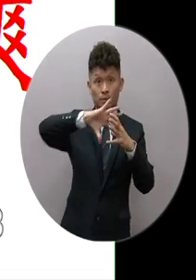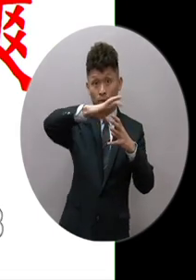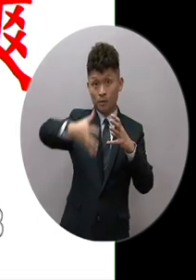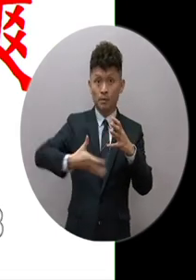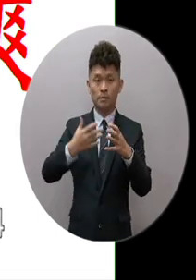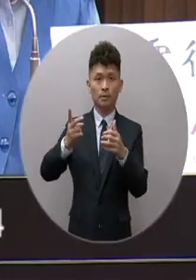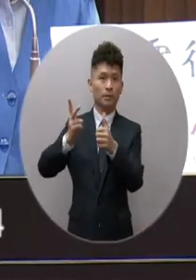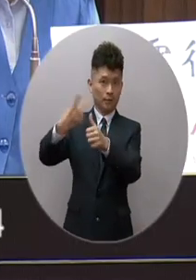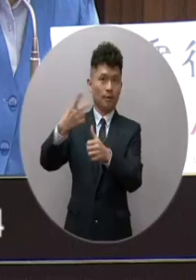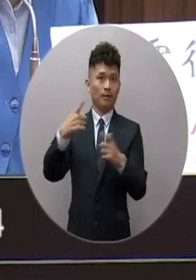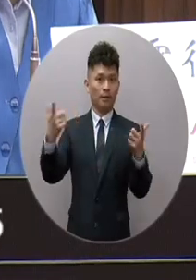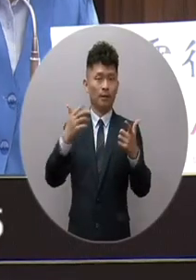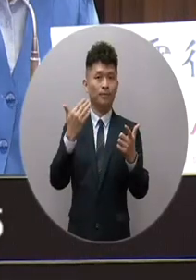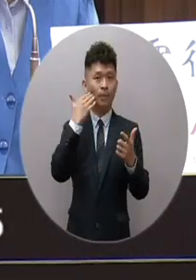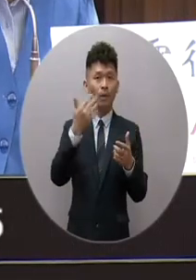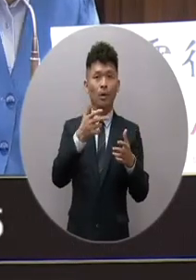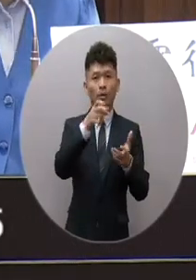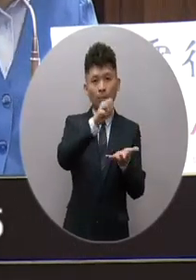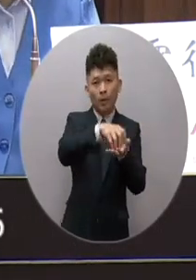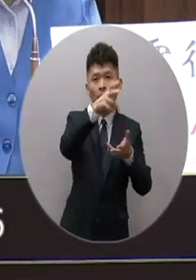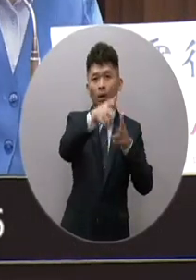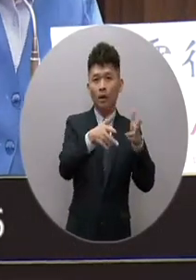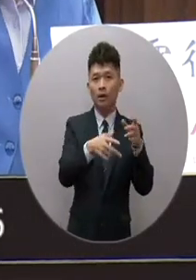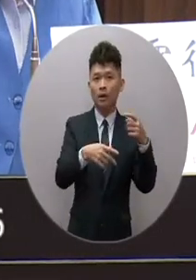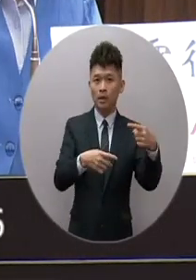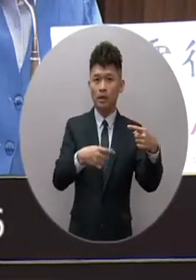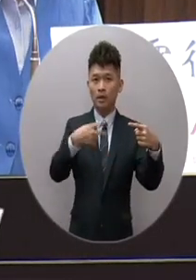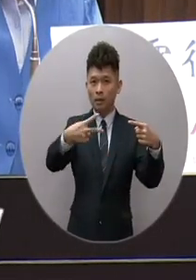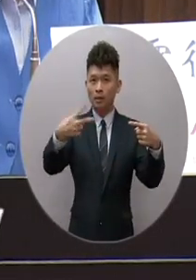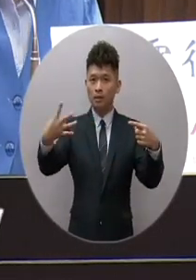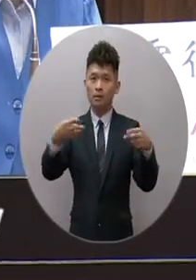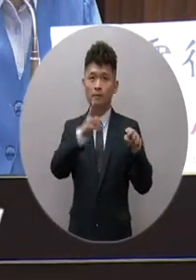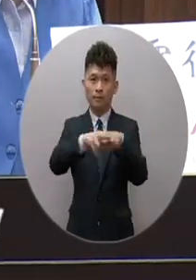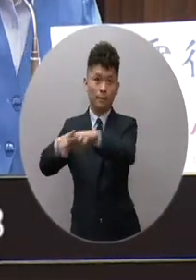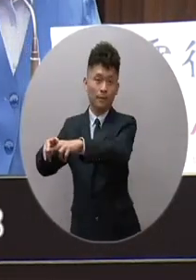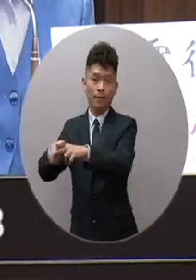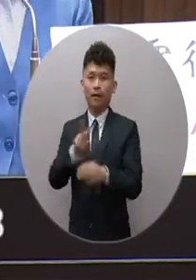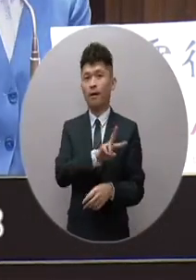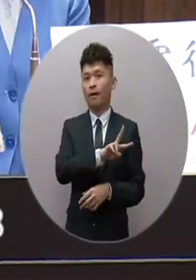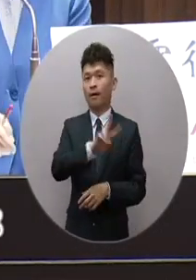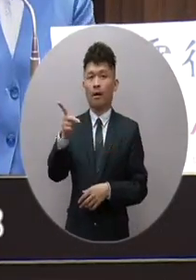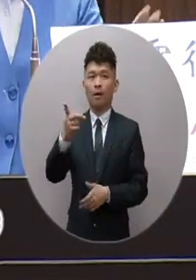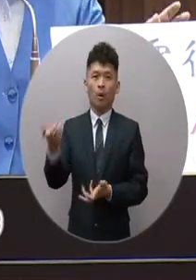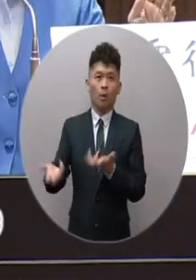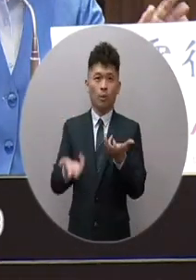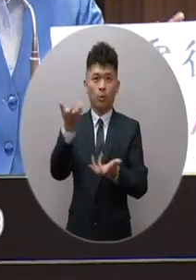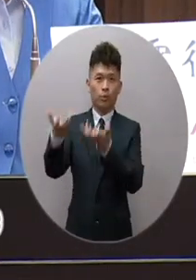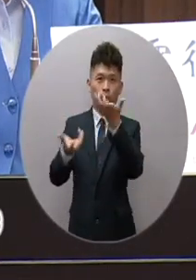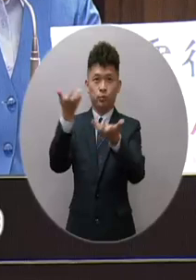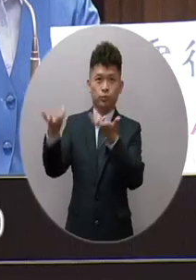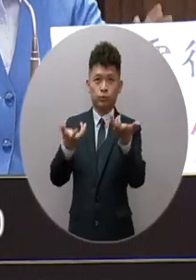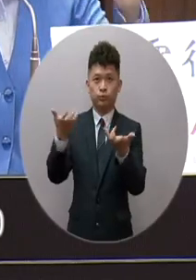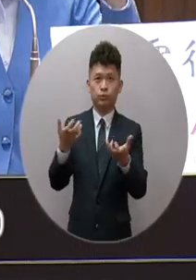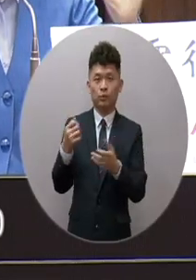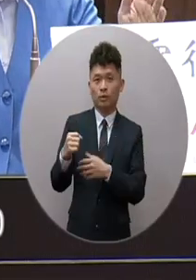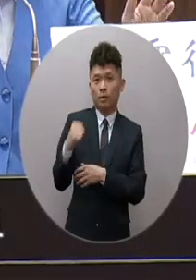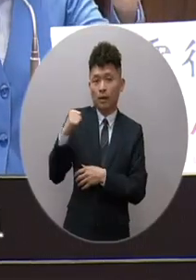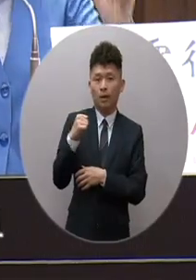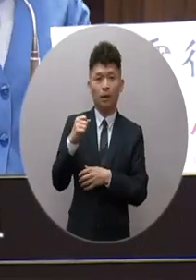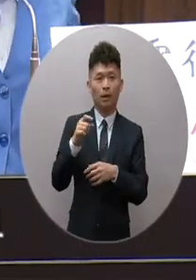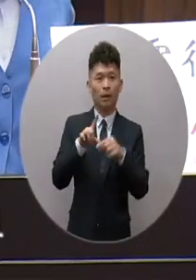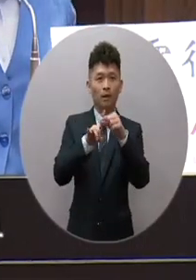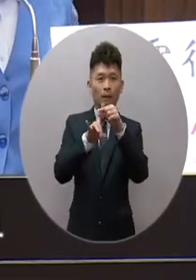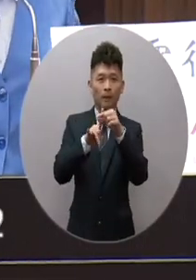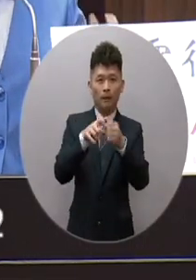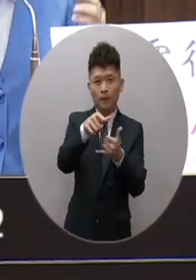核一、核二、核三、核四的问题陆续封存或是停用，就用中火，火力全开，难怪中部地区每